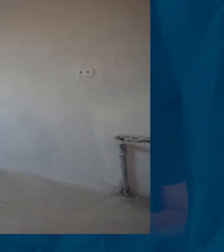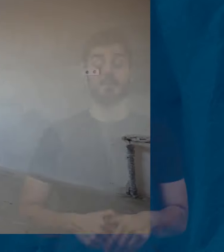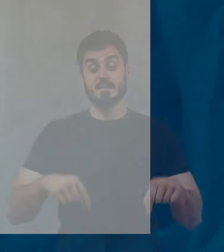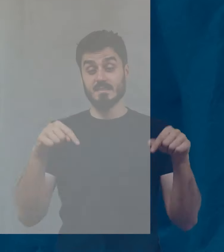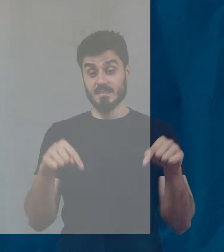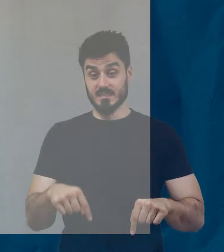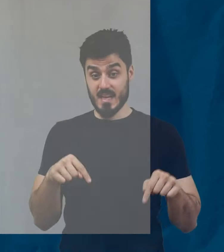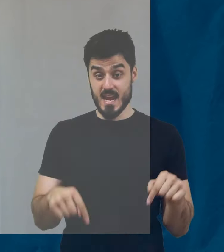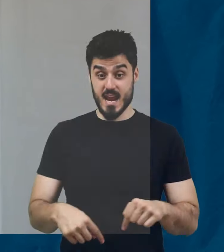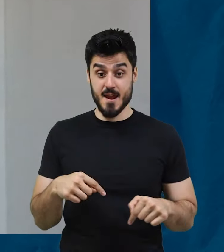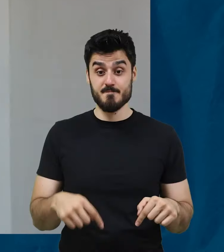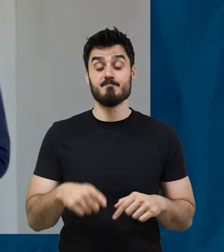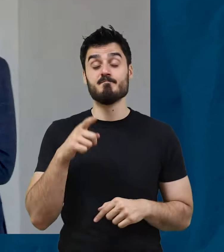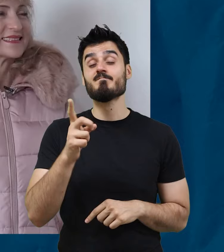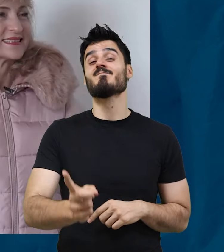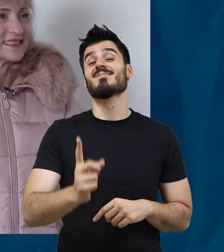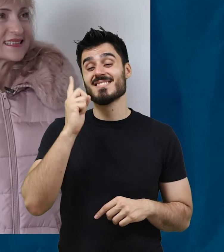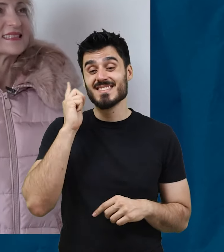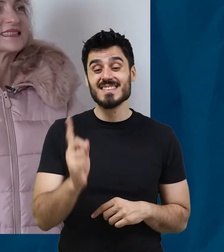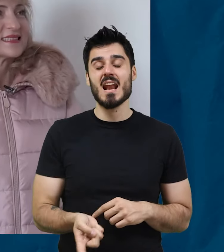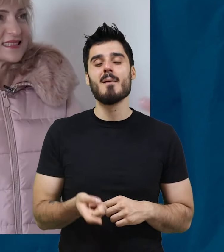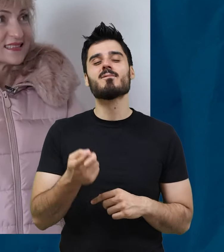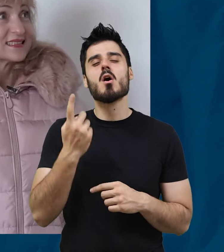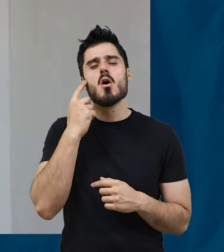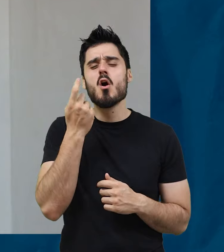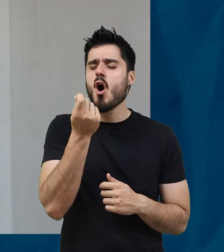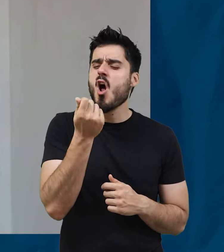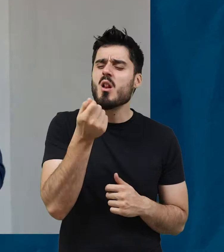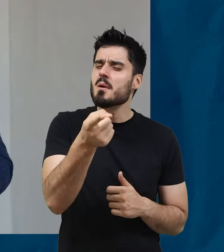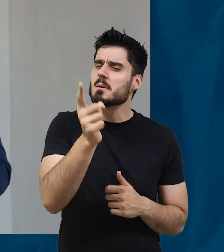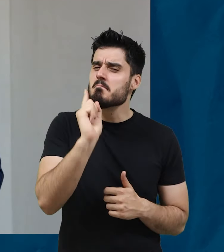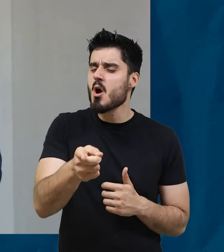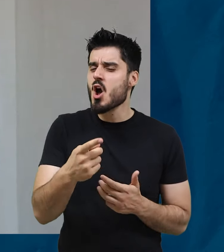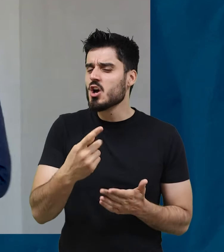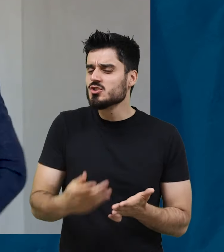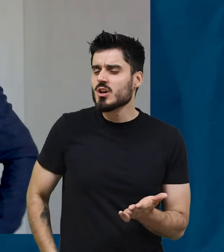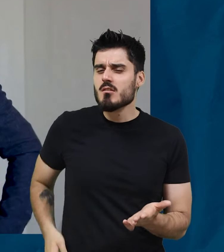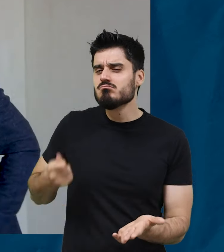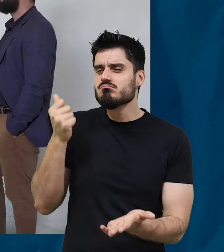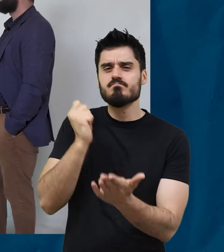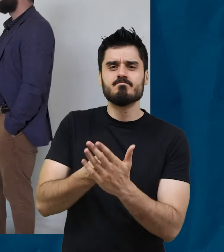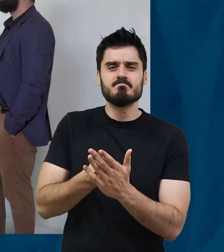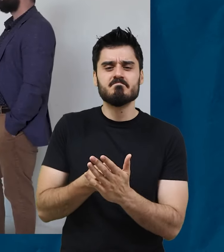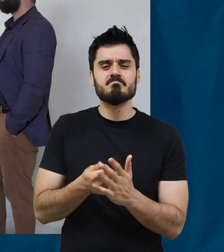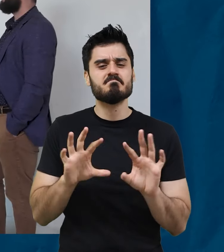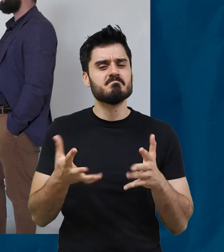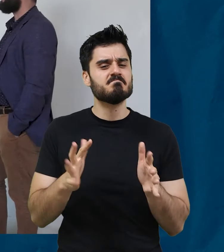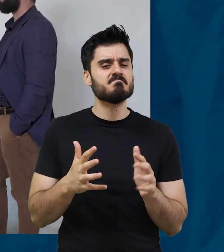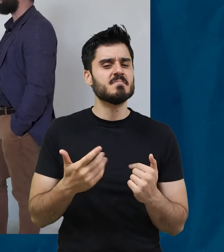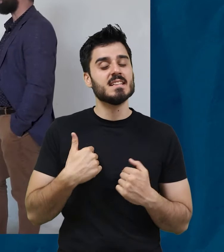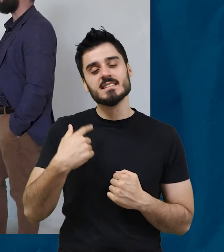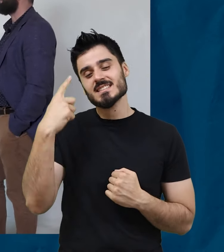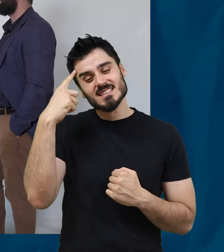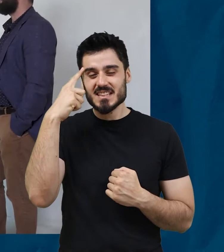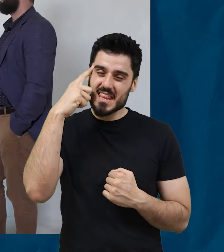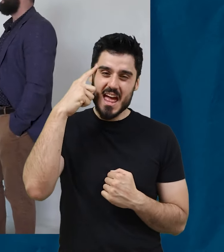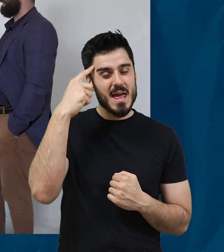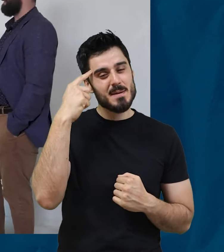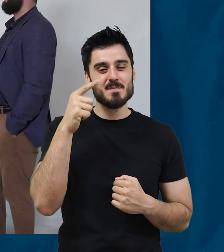Сега, за да се справя, със сигурност ми трябва бюджетната рамка. Какво сме определили да изхарчим за този апартамент? Ние знаем,